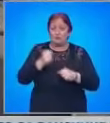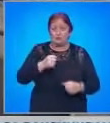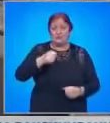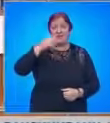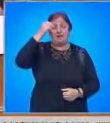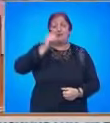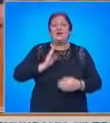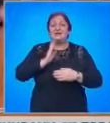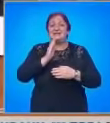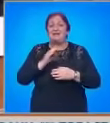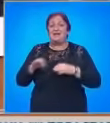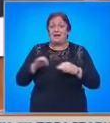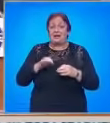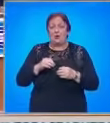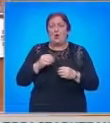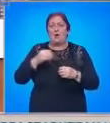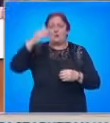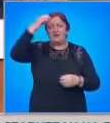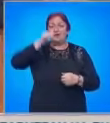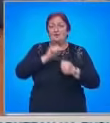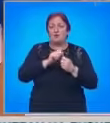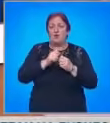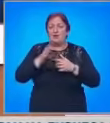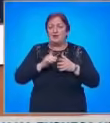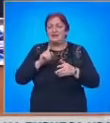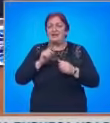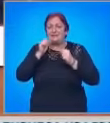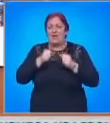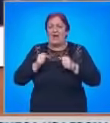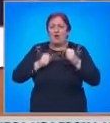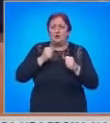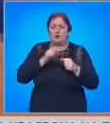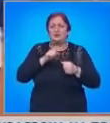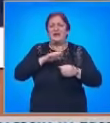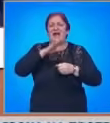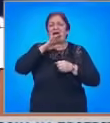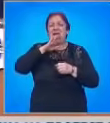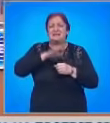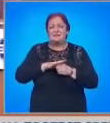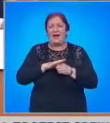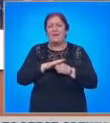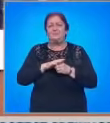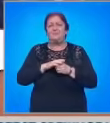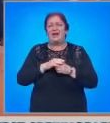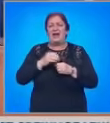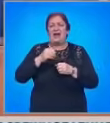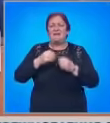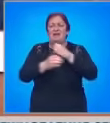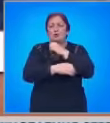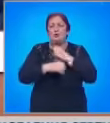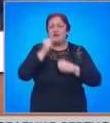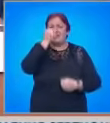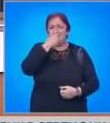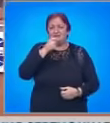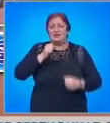на Република Северна Македония като държавотворен народ, да спре гонението срещу тях, да спре езика на омразата, да спре историческата фалшификация. Това са